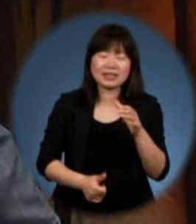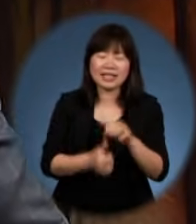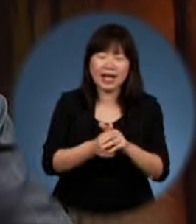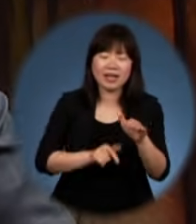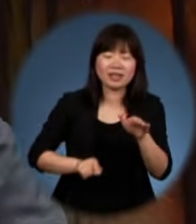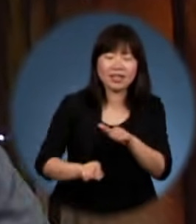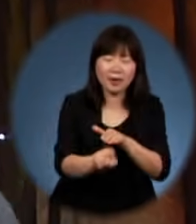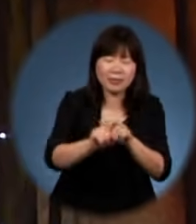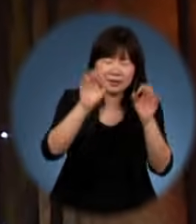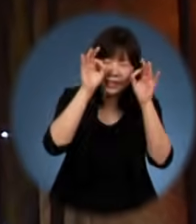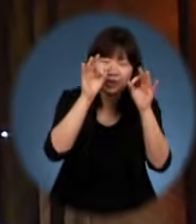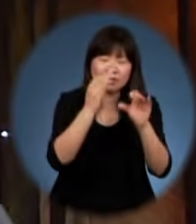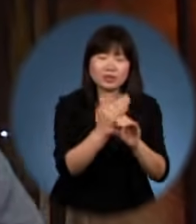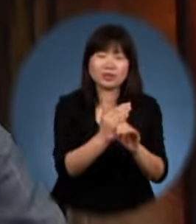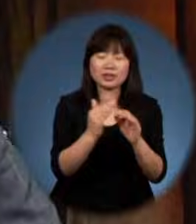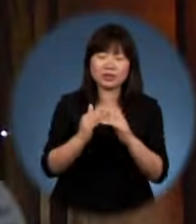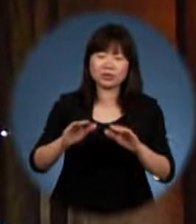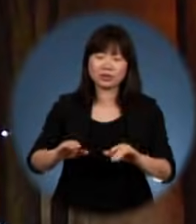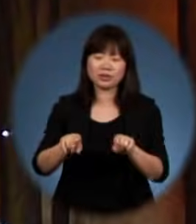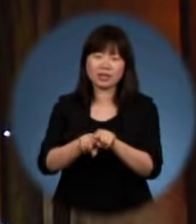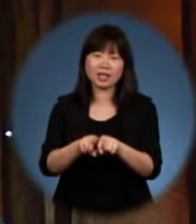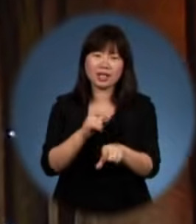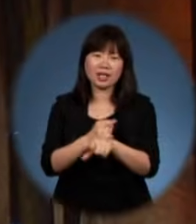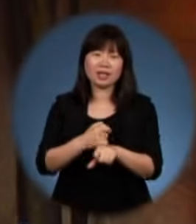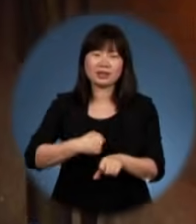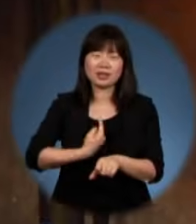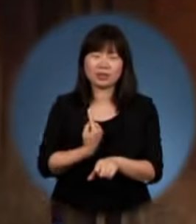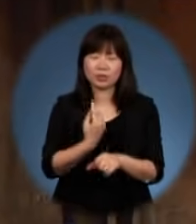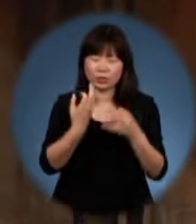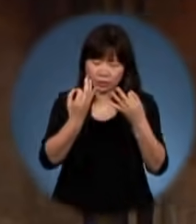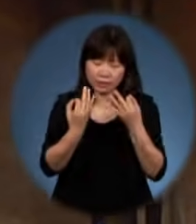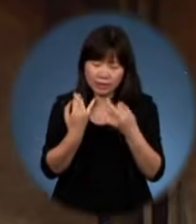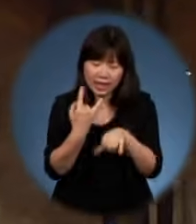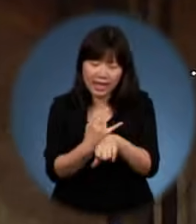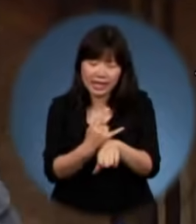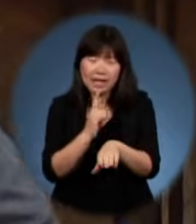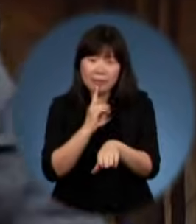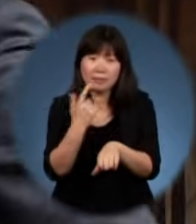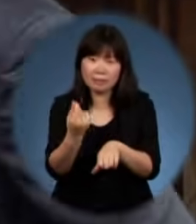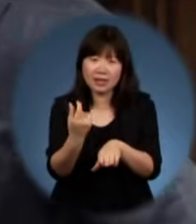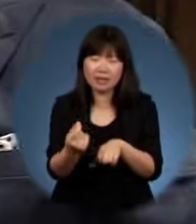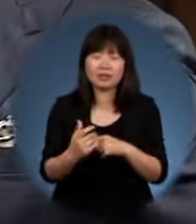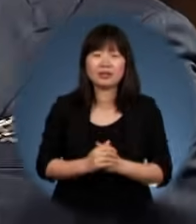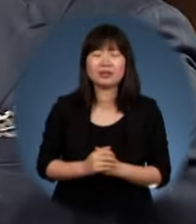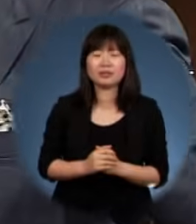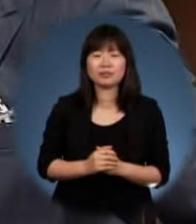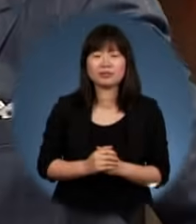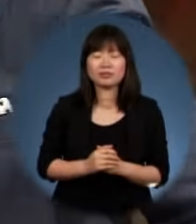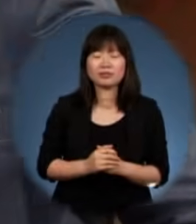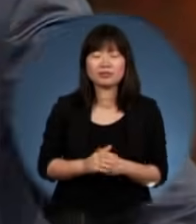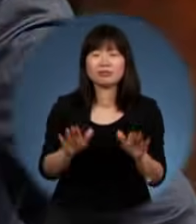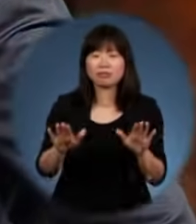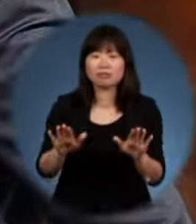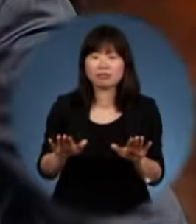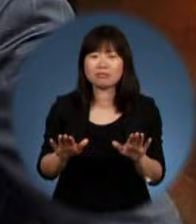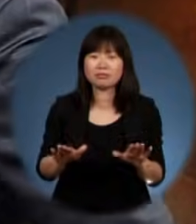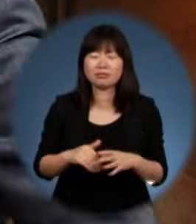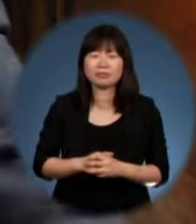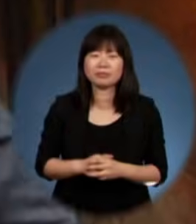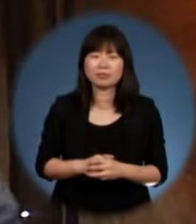추구하고 이웃과 자신을 돌아보아야 한다 라고 이야기했던 것입니다 자